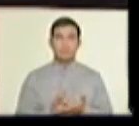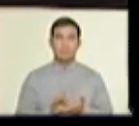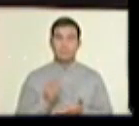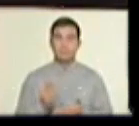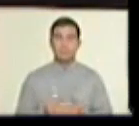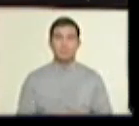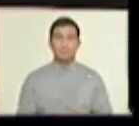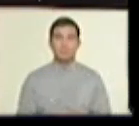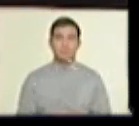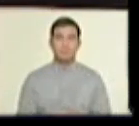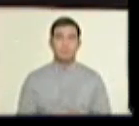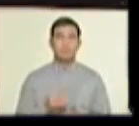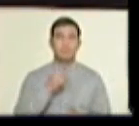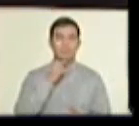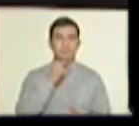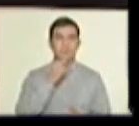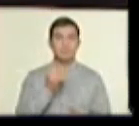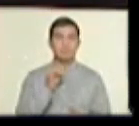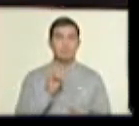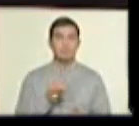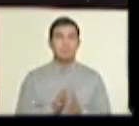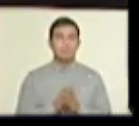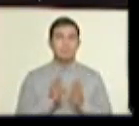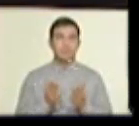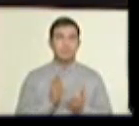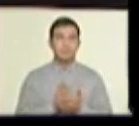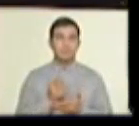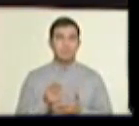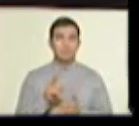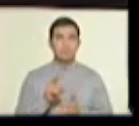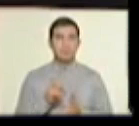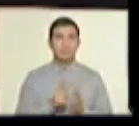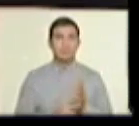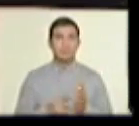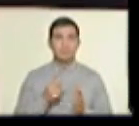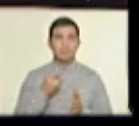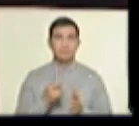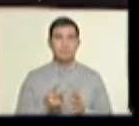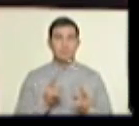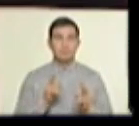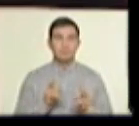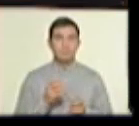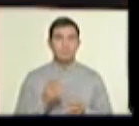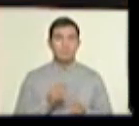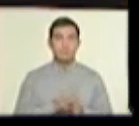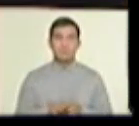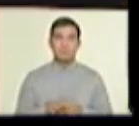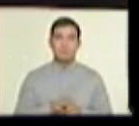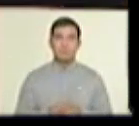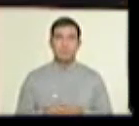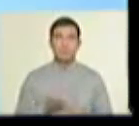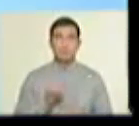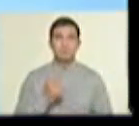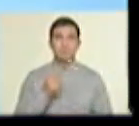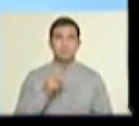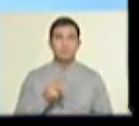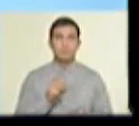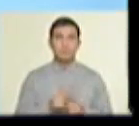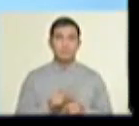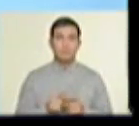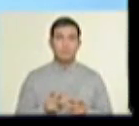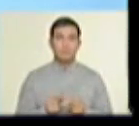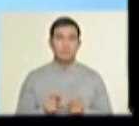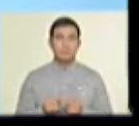oling. Demak, darsligingizdagi 272-chi mashqni bajaring. Gul so'zi